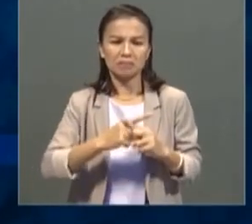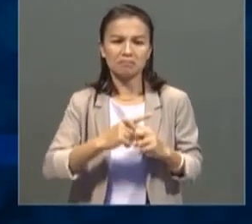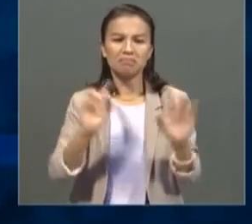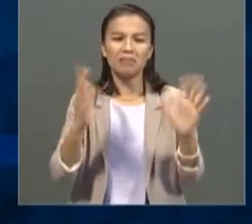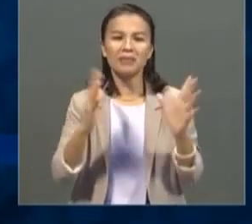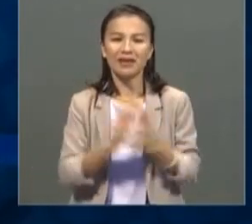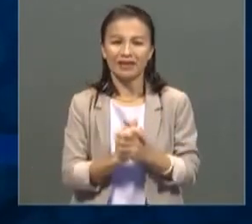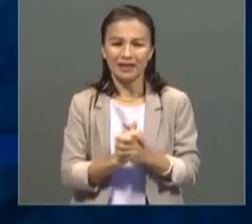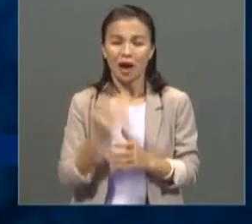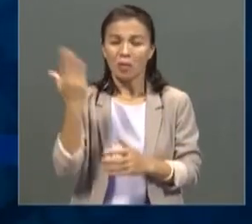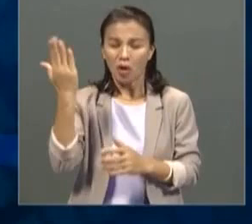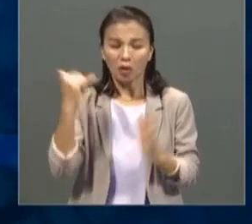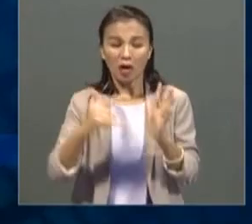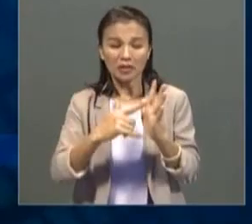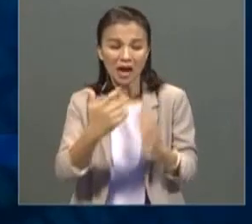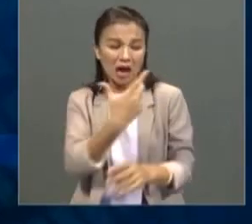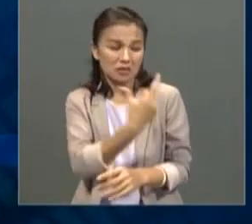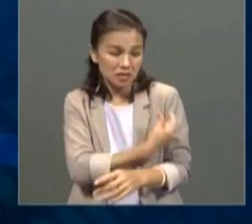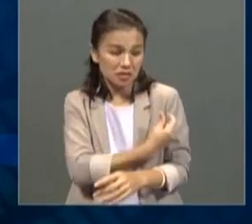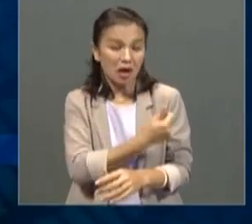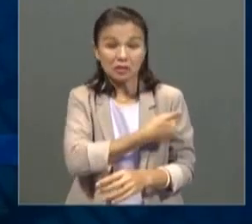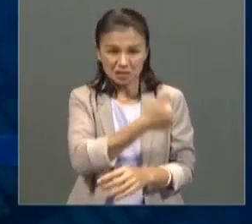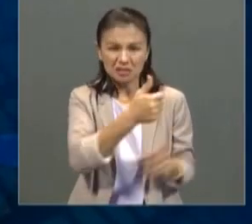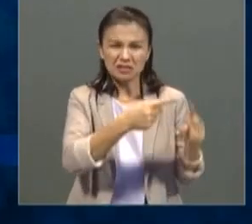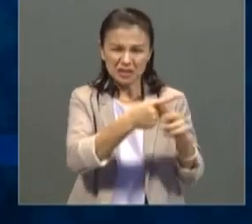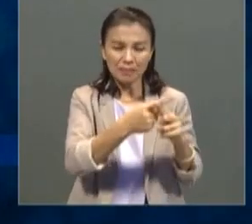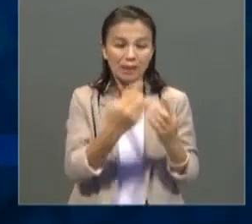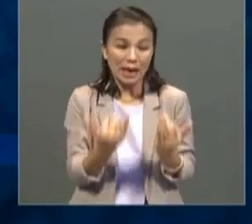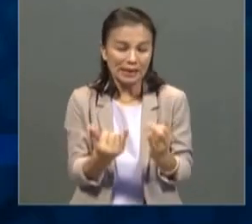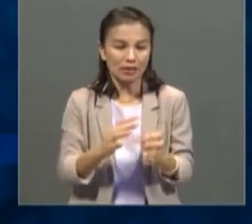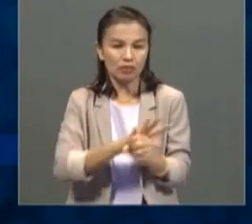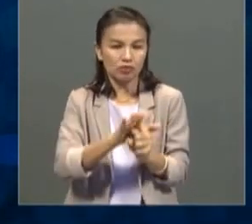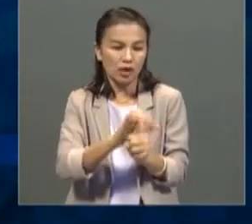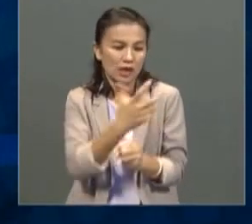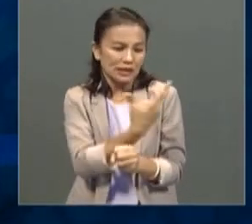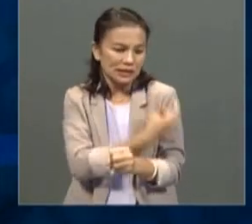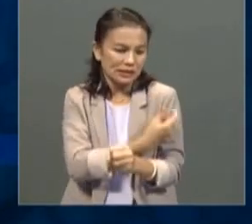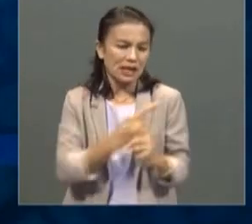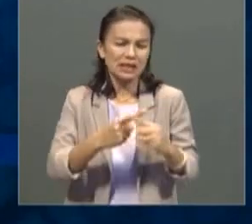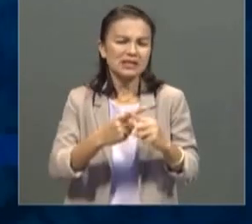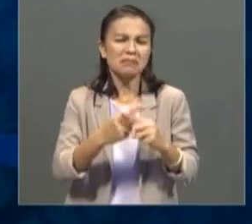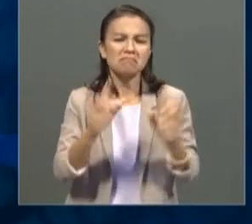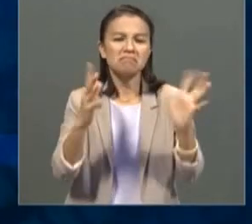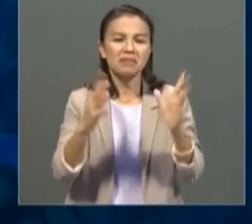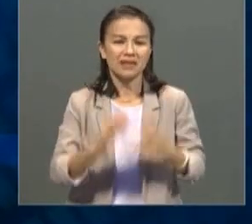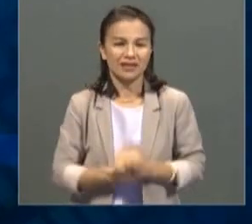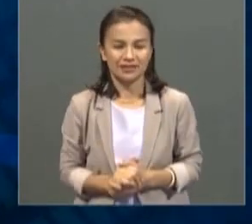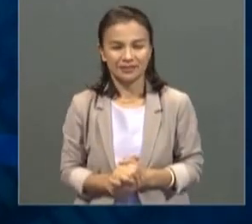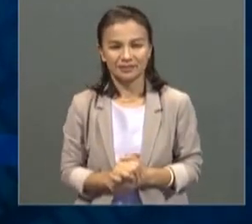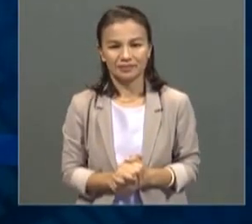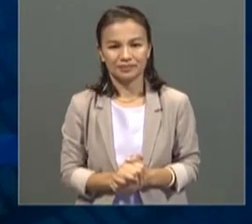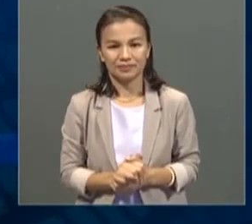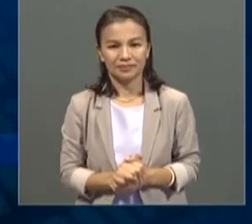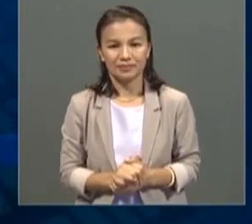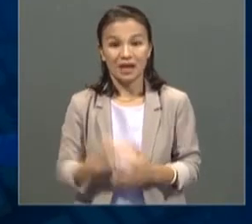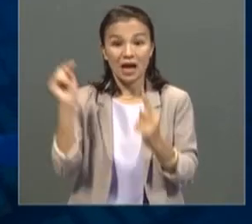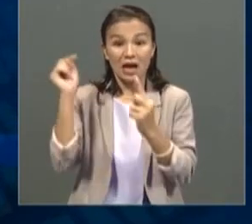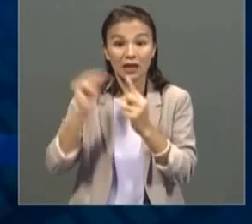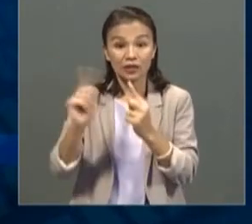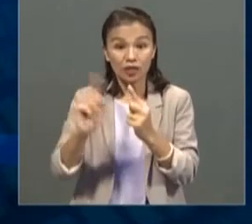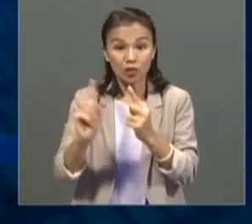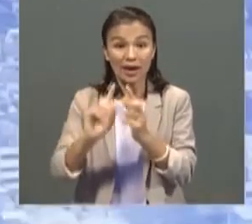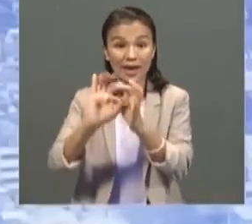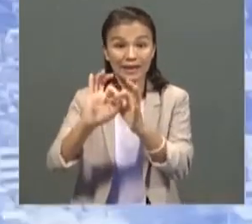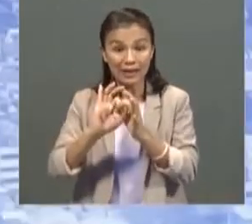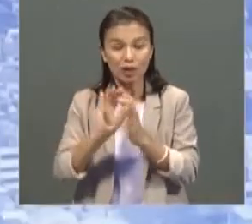รโอเคจะนอนเราดีกากว่าเสียทุเรศเนาะแต่ช้ากากว่าเสียเร็วน่าจะมุ่งมั่นอุตส่าห์เอาตัวยาอะไรแต่จะนอนตัวยาเล็กเช่นปอนเนา